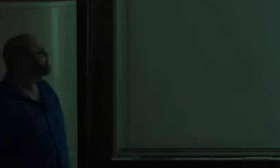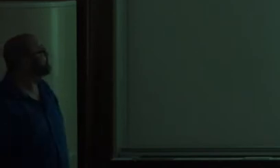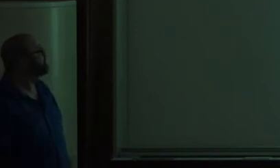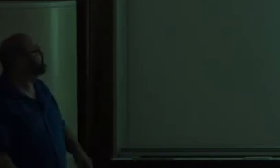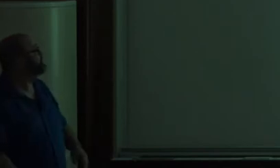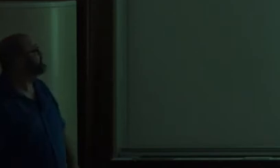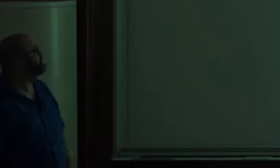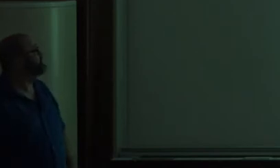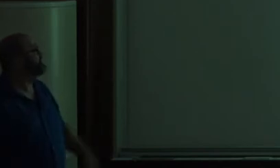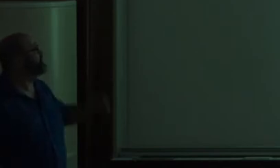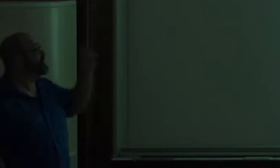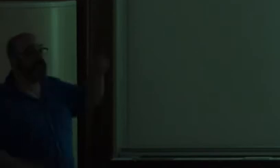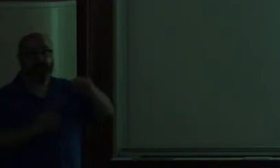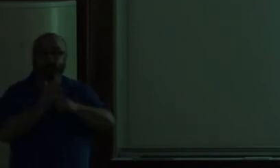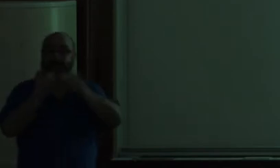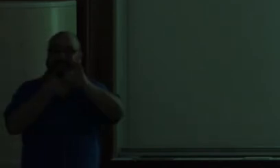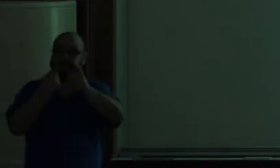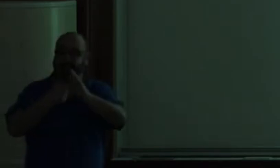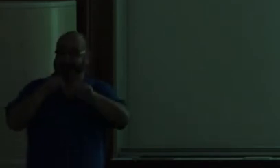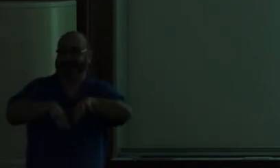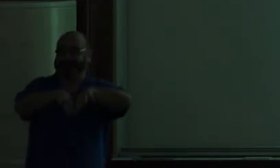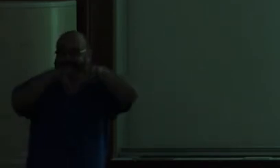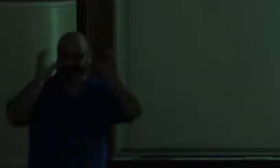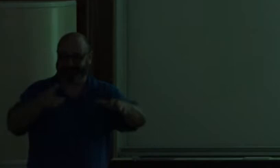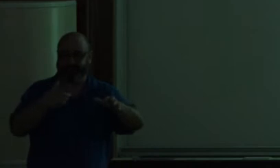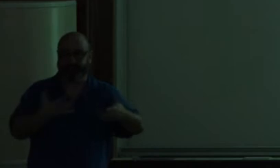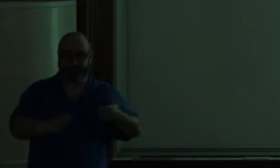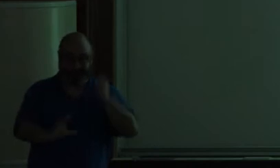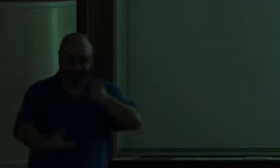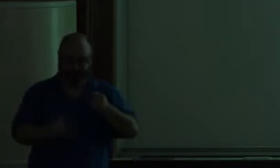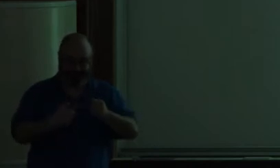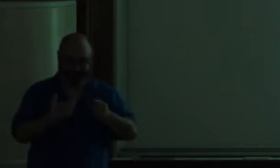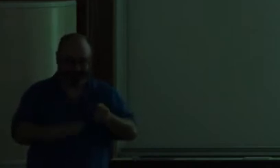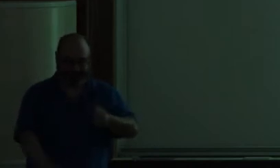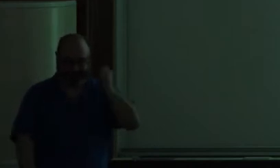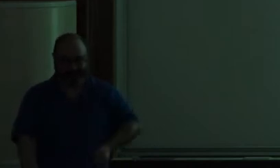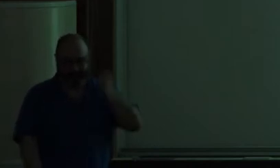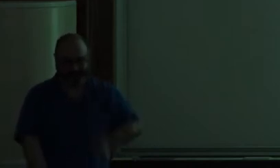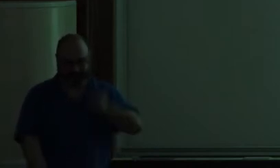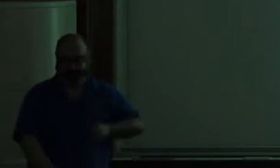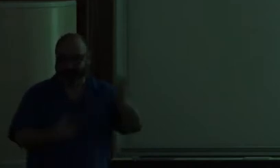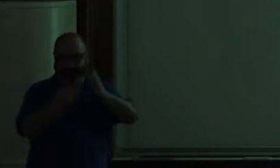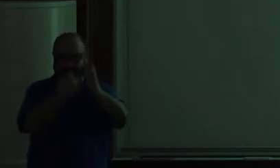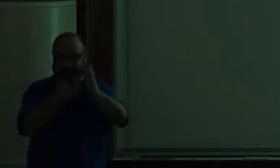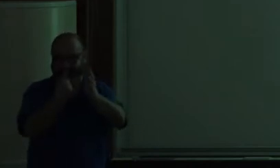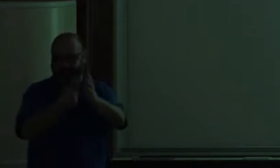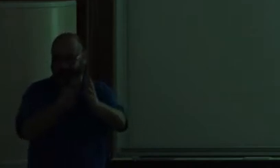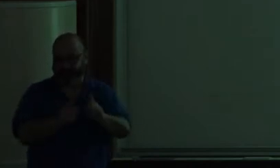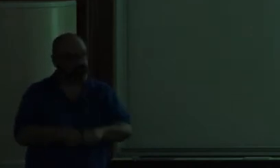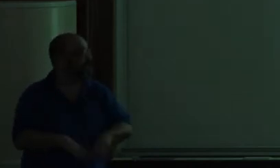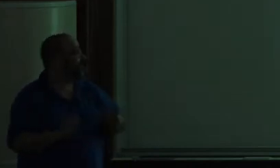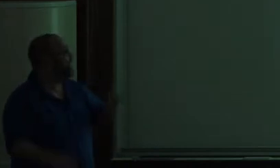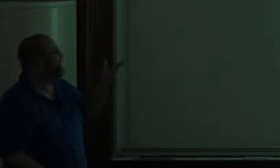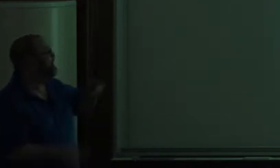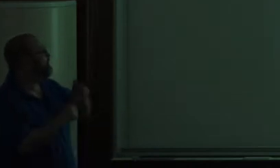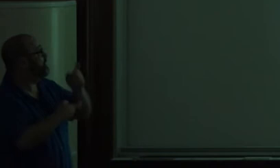Alors, quand on a beaucoup d'itérables, quand on a un marteau, bah on aime bien considérer que tout est un clou. Et Python